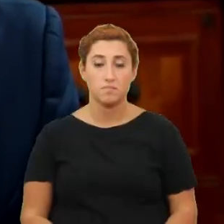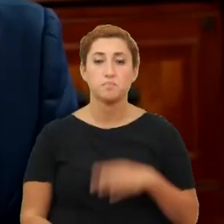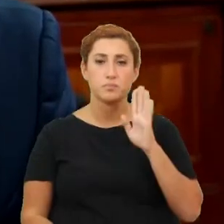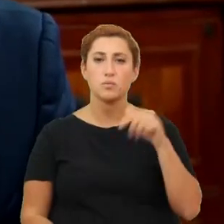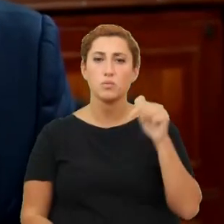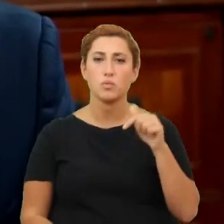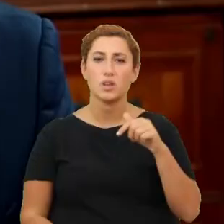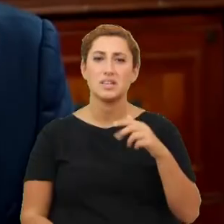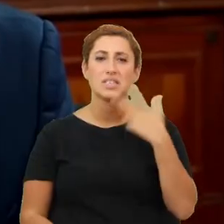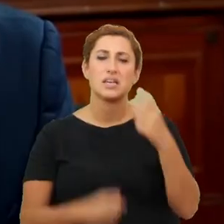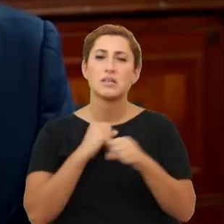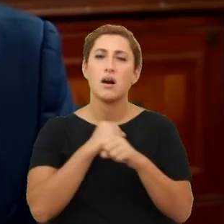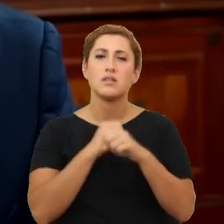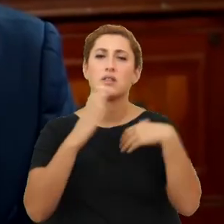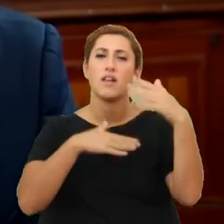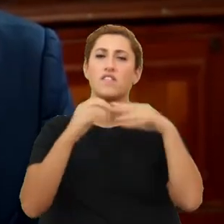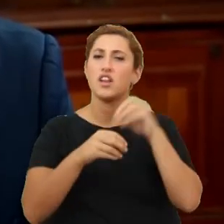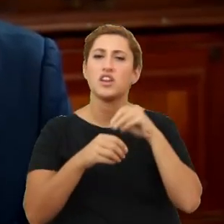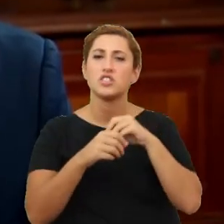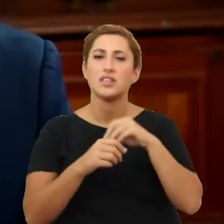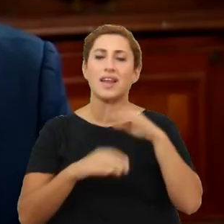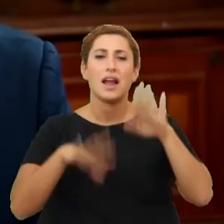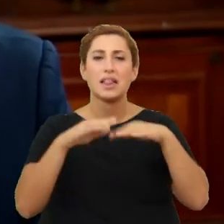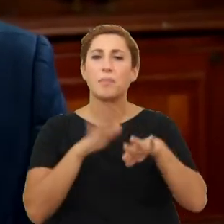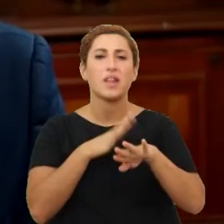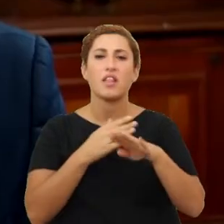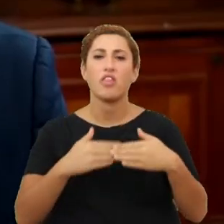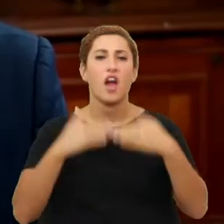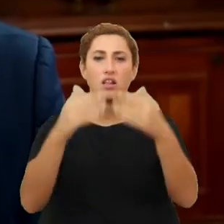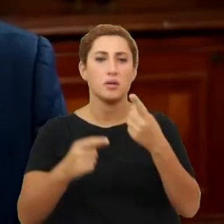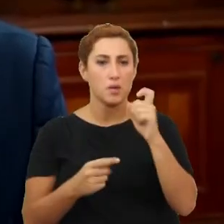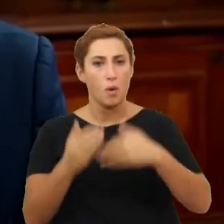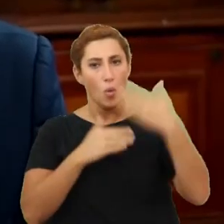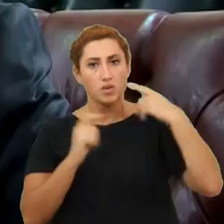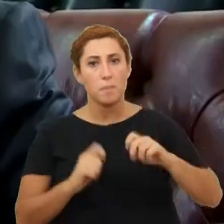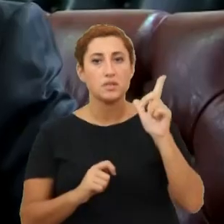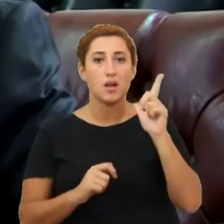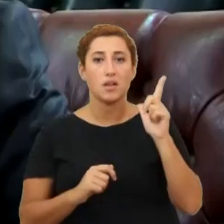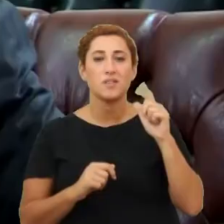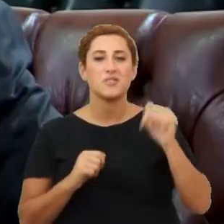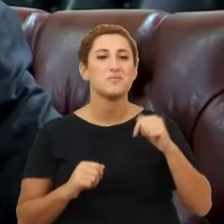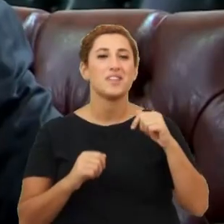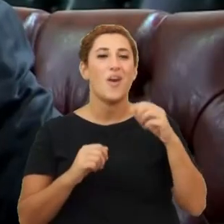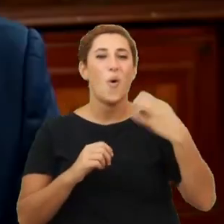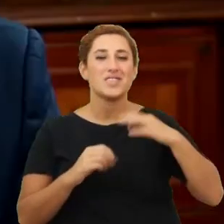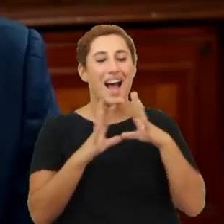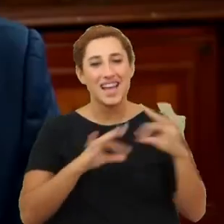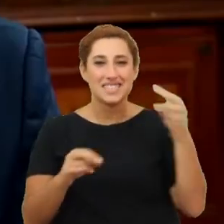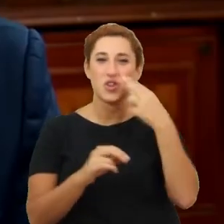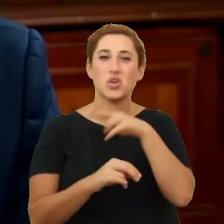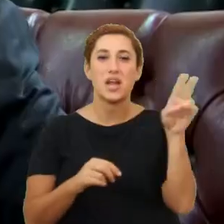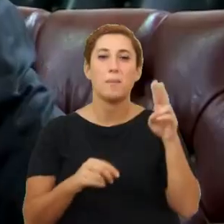Ya bu Sarıgazi'deki konutlar için lansman niye ertelendi Vakıf Bey? Geçen ay yapılması gerekiyormuş. Prototip konutta sıkıntı yaşadık Nurhan